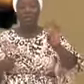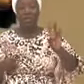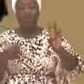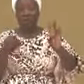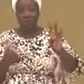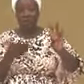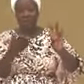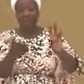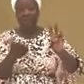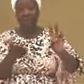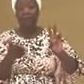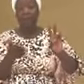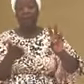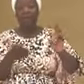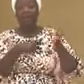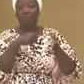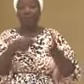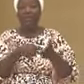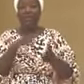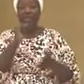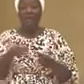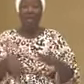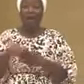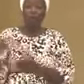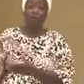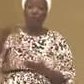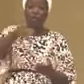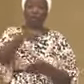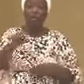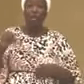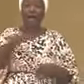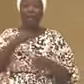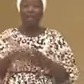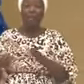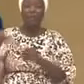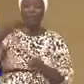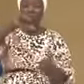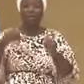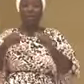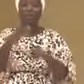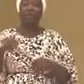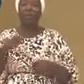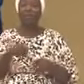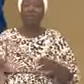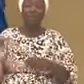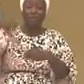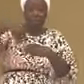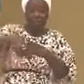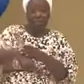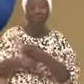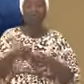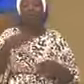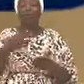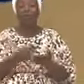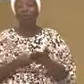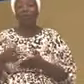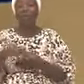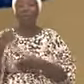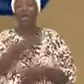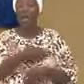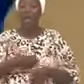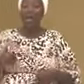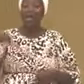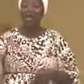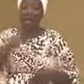bas je vois si les fusions et le baptême et l'immersion dans le saint-esprit